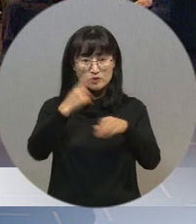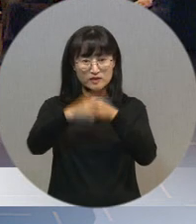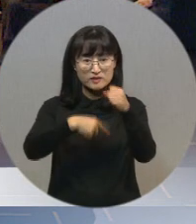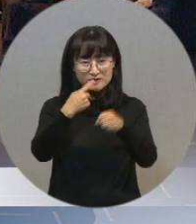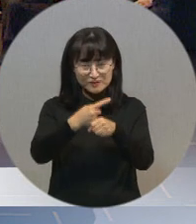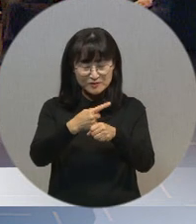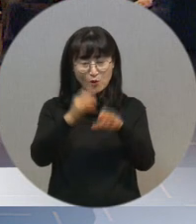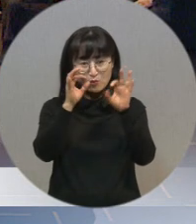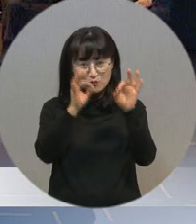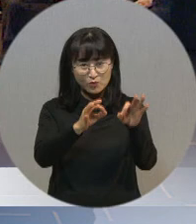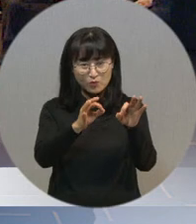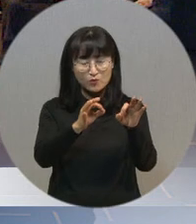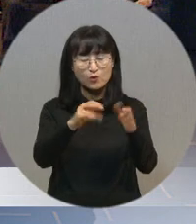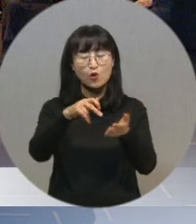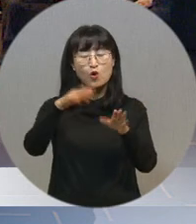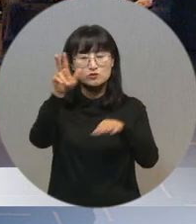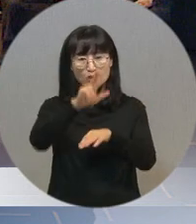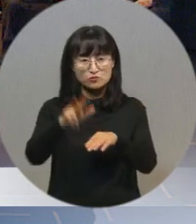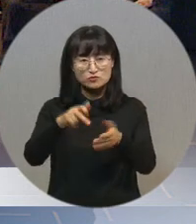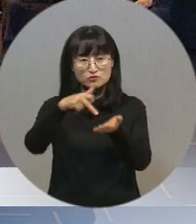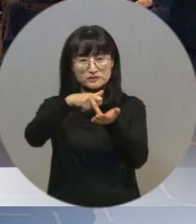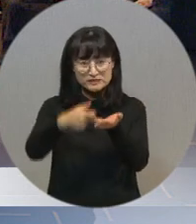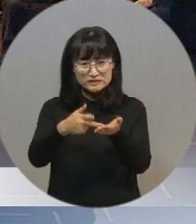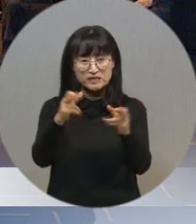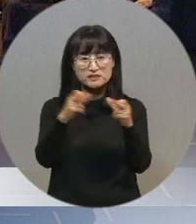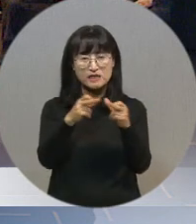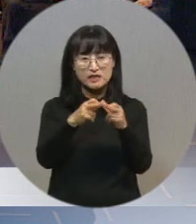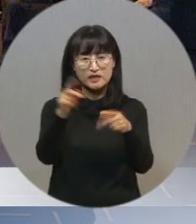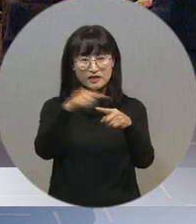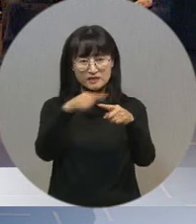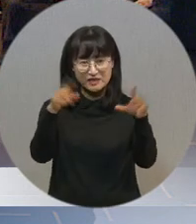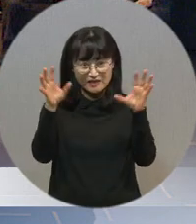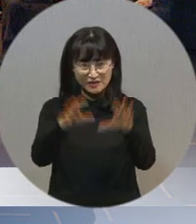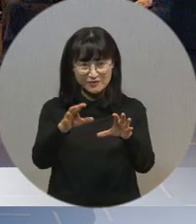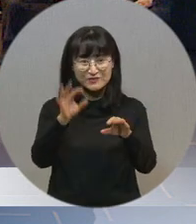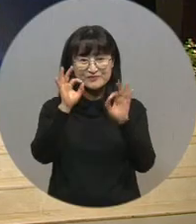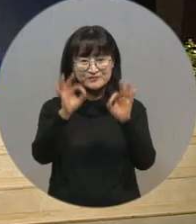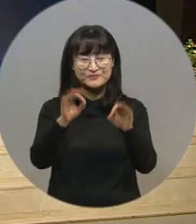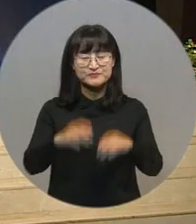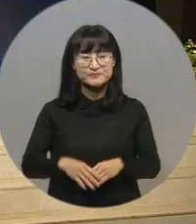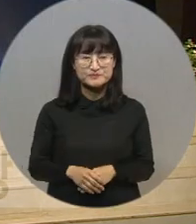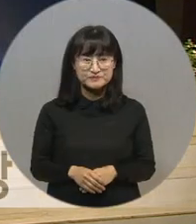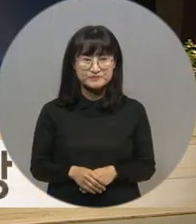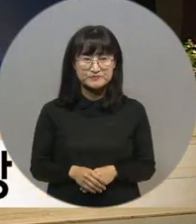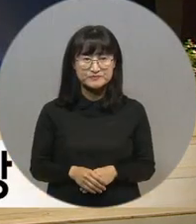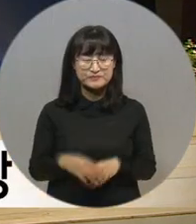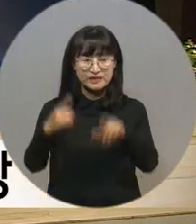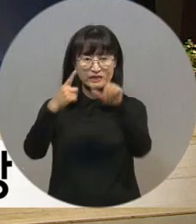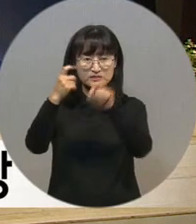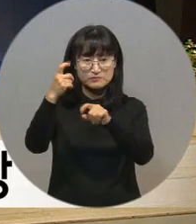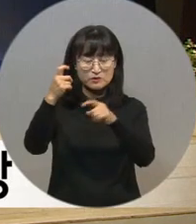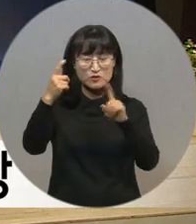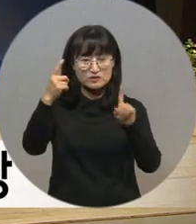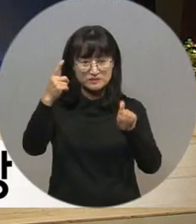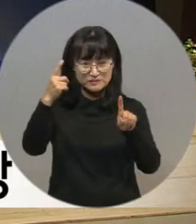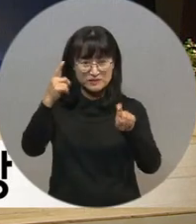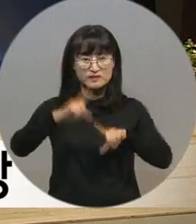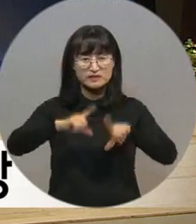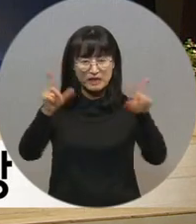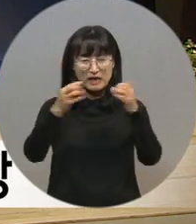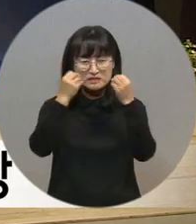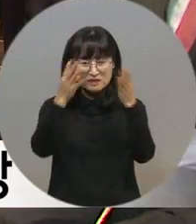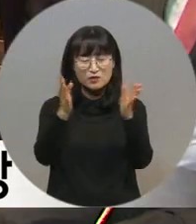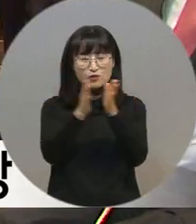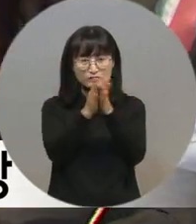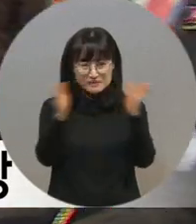돌아보는 전국 지체장애인 대회 정유정 기자가 다녀왔습니다 11월 11일은 새로운 시작과